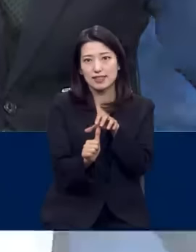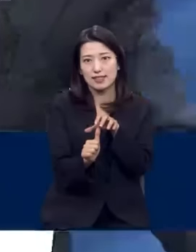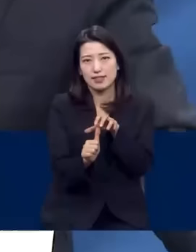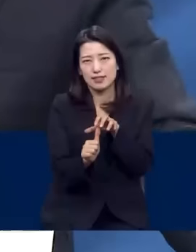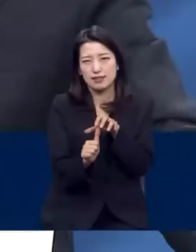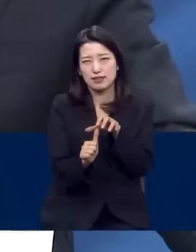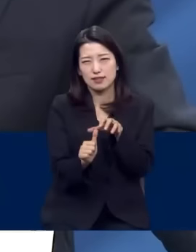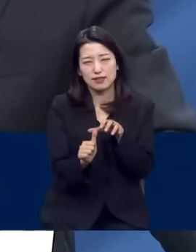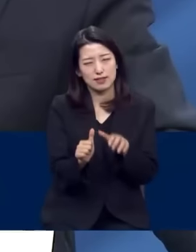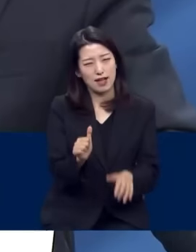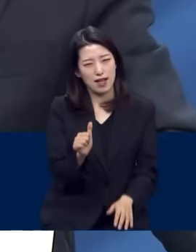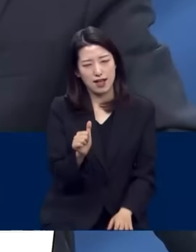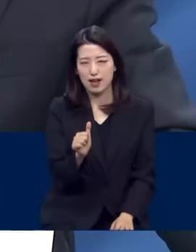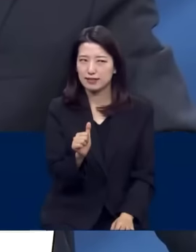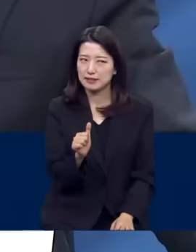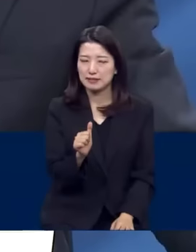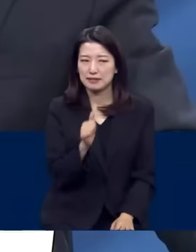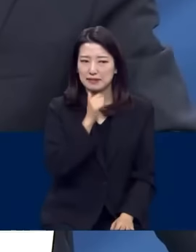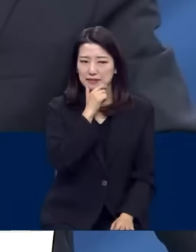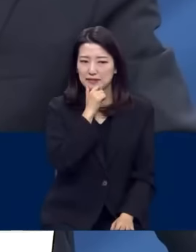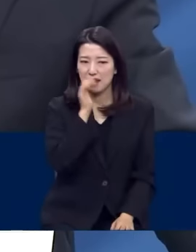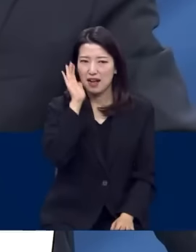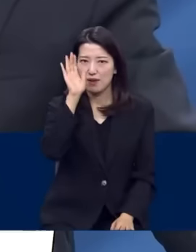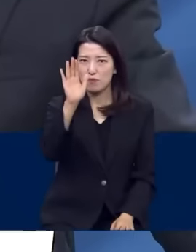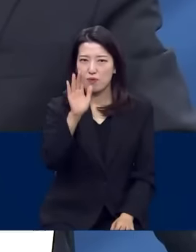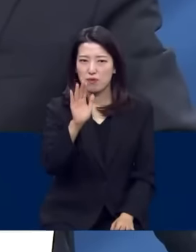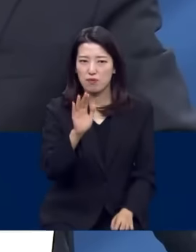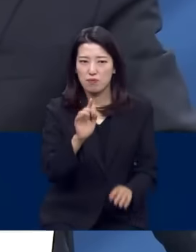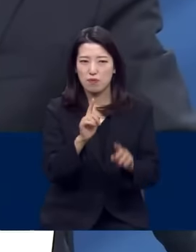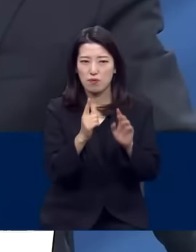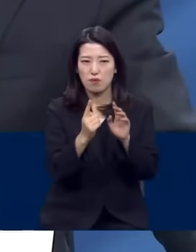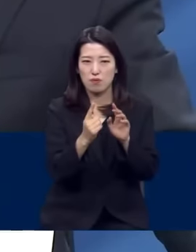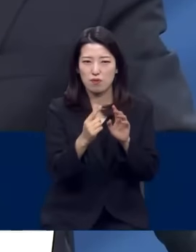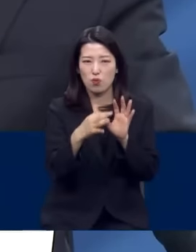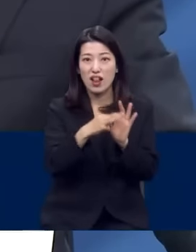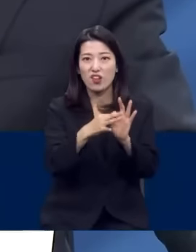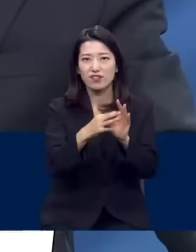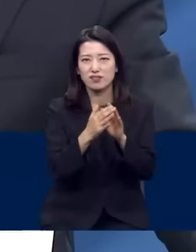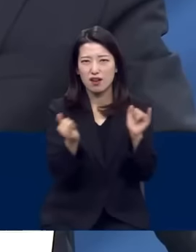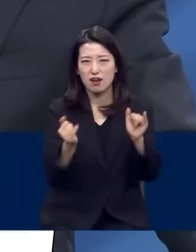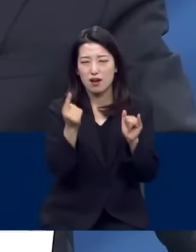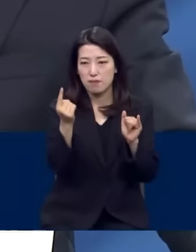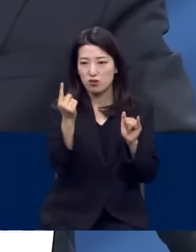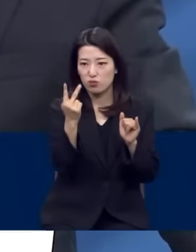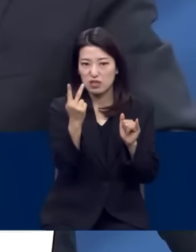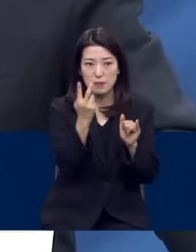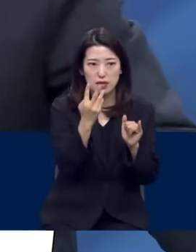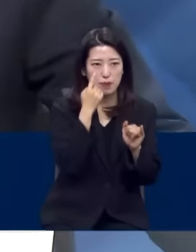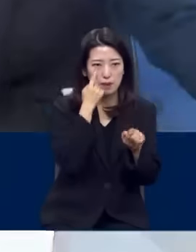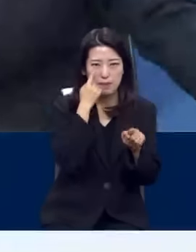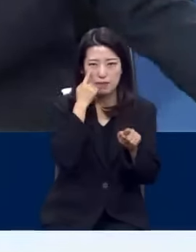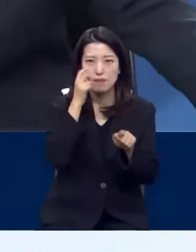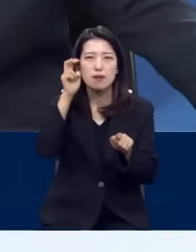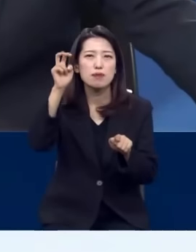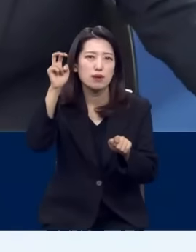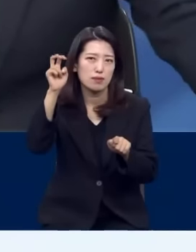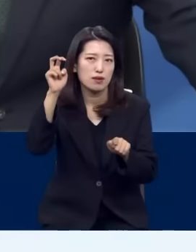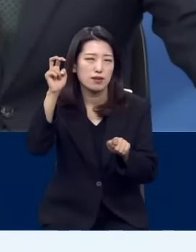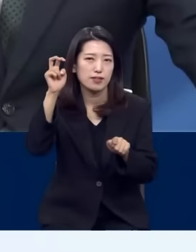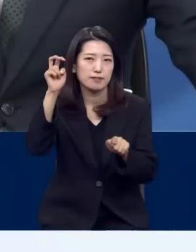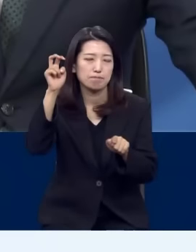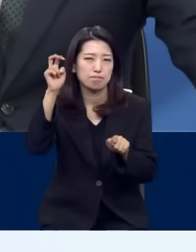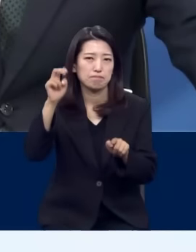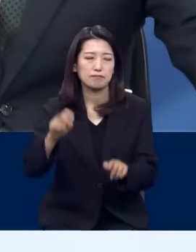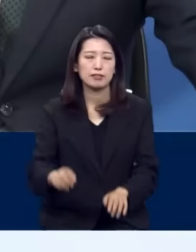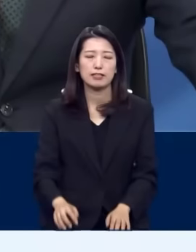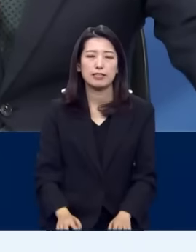가지 인물들이 또 등장할 거예요 제가 볼 때 많은 인물들이 등장할 겁니다 아마 이준석 대표 이준석 의원이 서서히 등장 등장하기 시작했고 아마이 무대에 등장